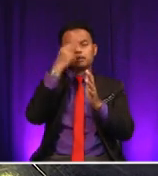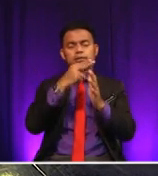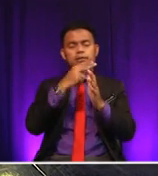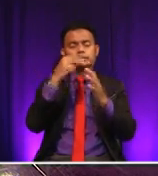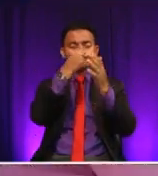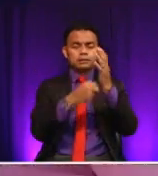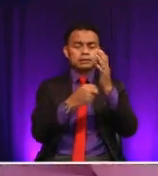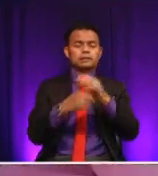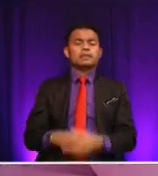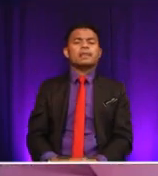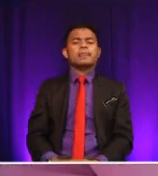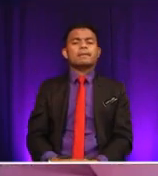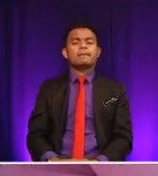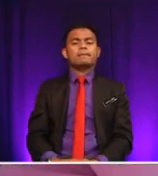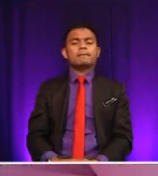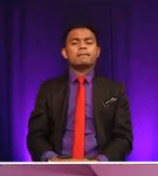kemudian